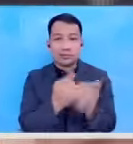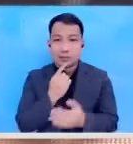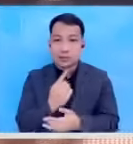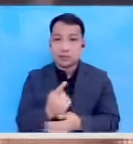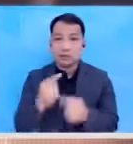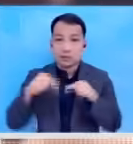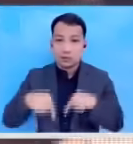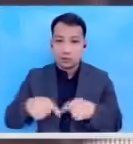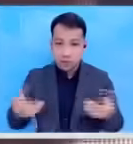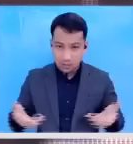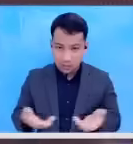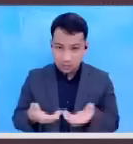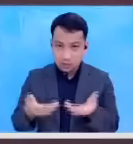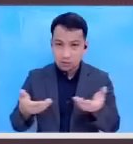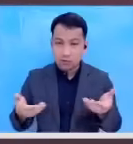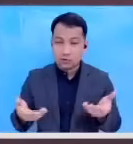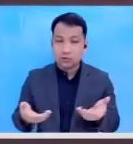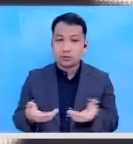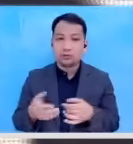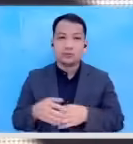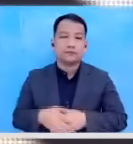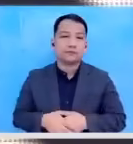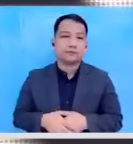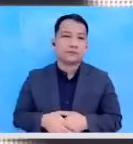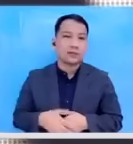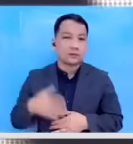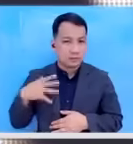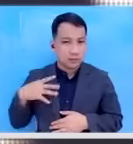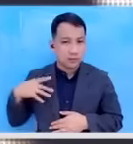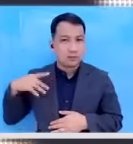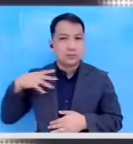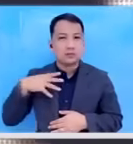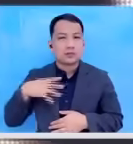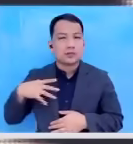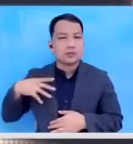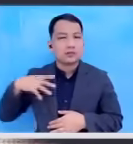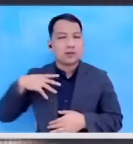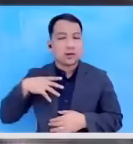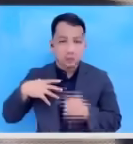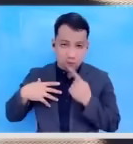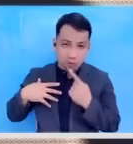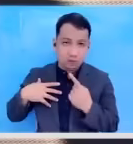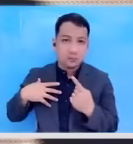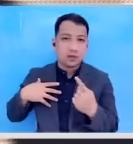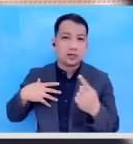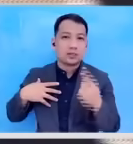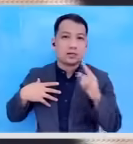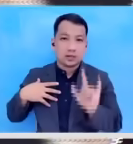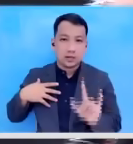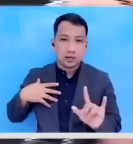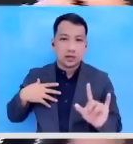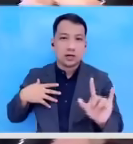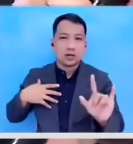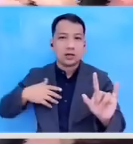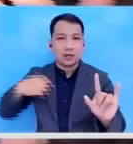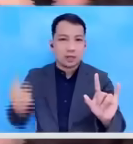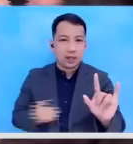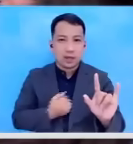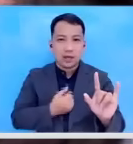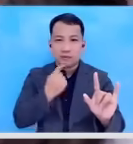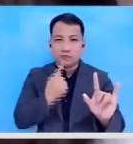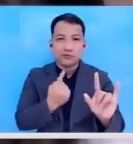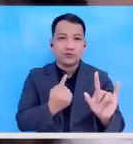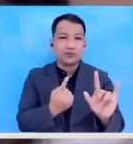nandito lang ako, di magsasawang mag I love you.